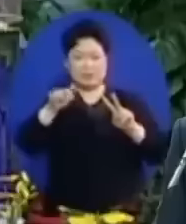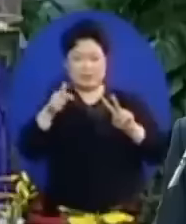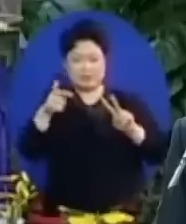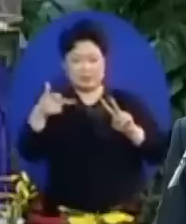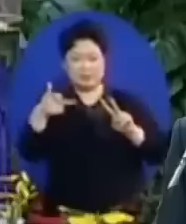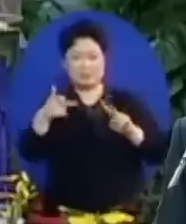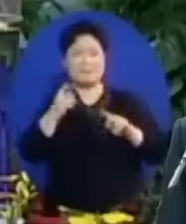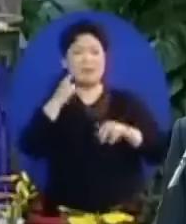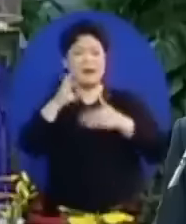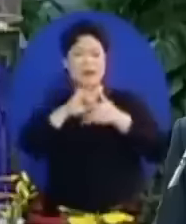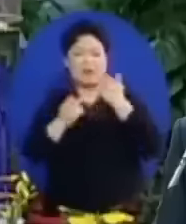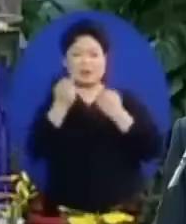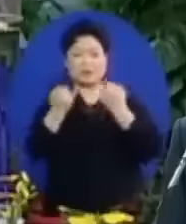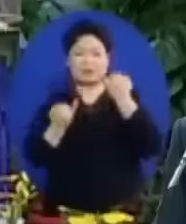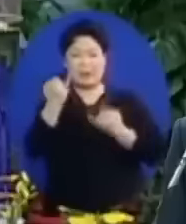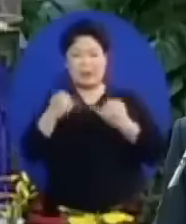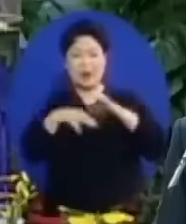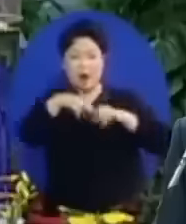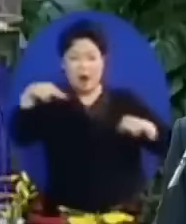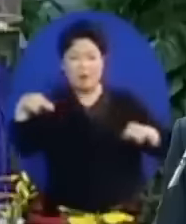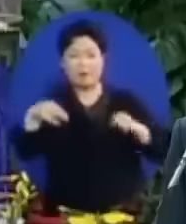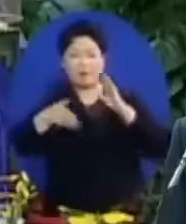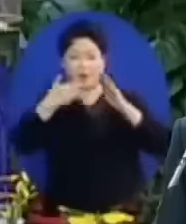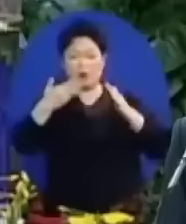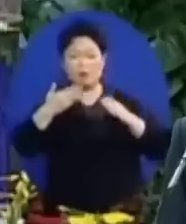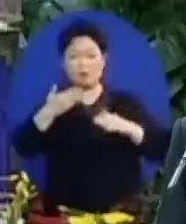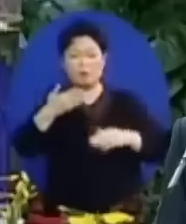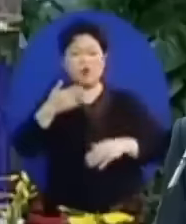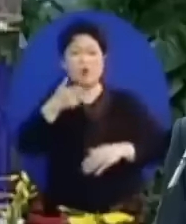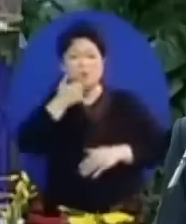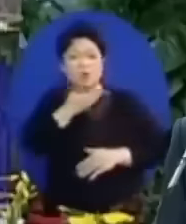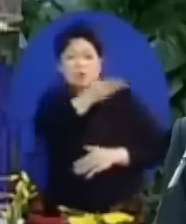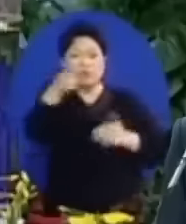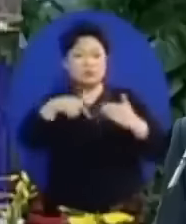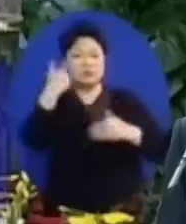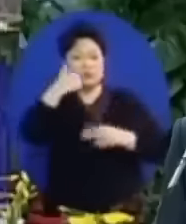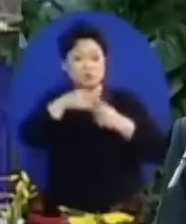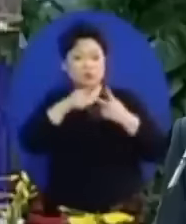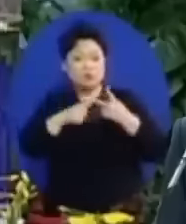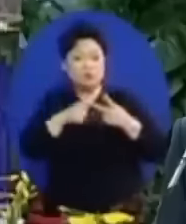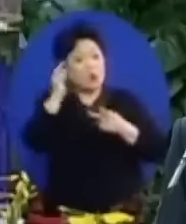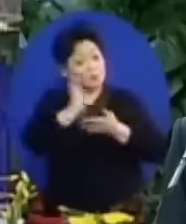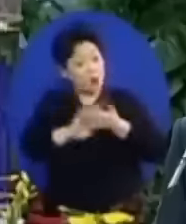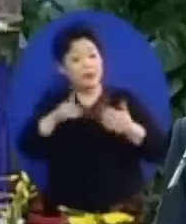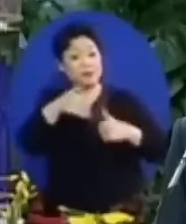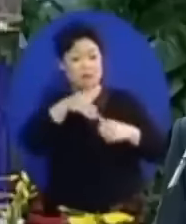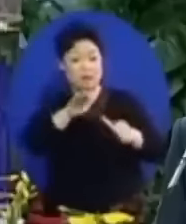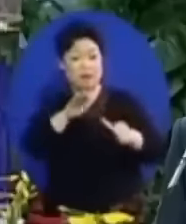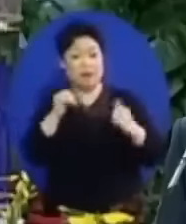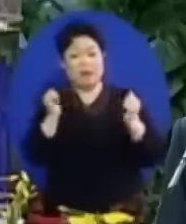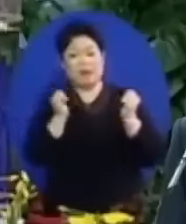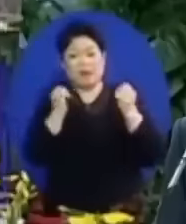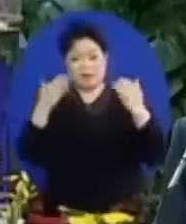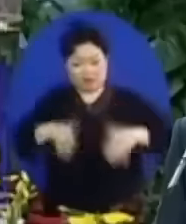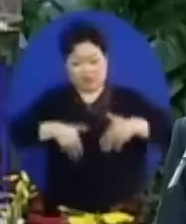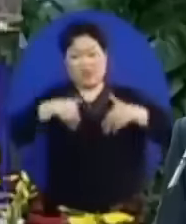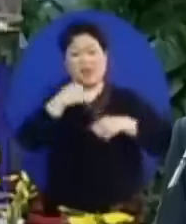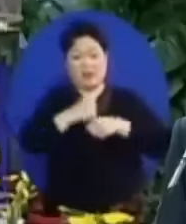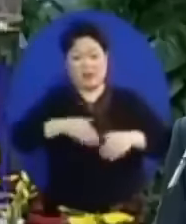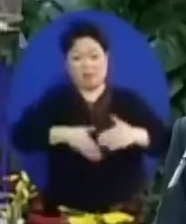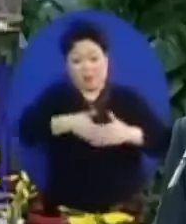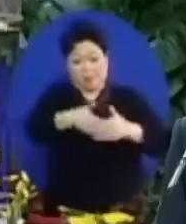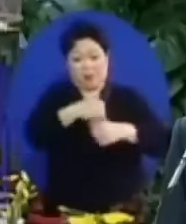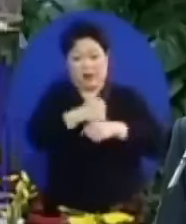형제나 자매가 헐벗고 일용할 양식이 없는데 너희 중에 누구든지 그에게 이르되 평안히 가라, 덥게 하라, 배부르게 하라